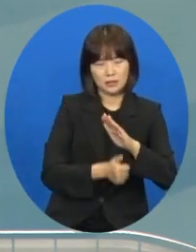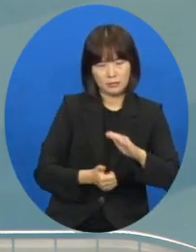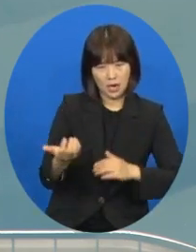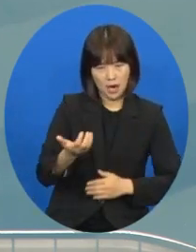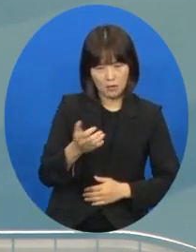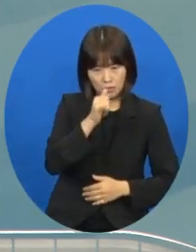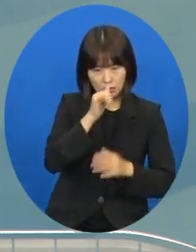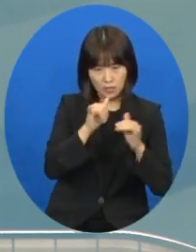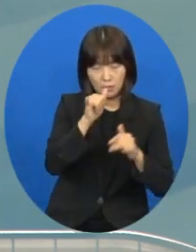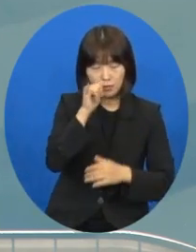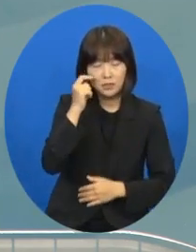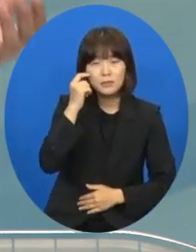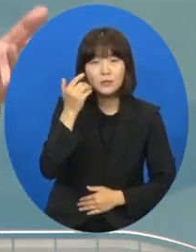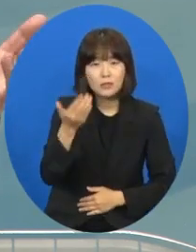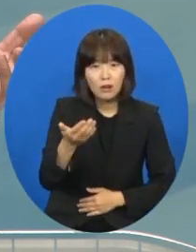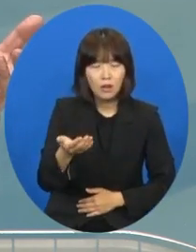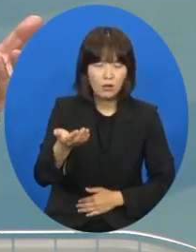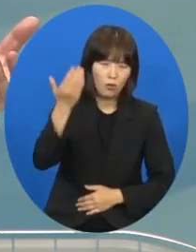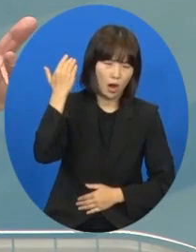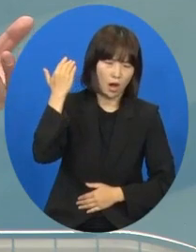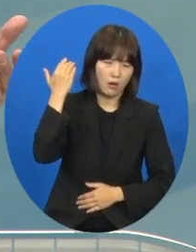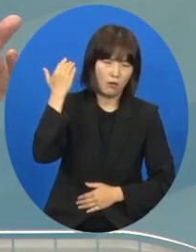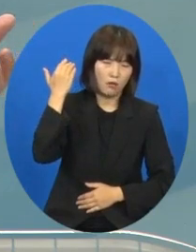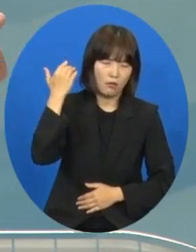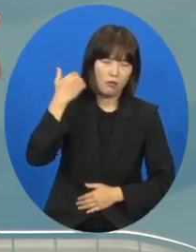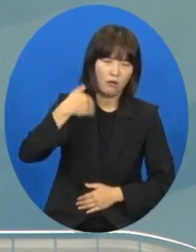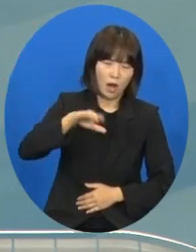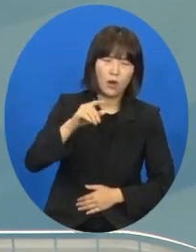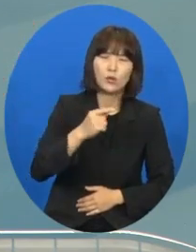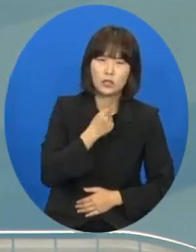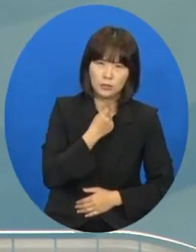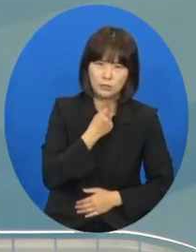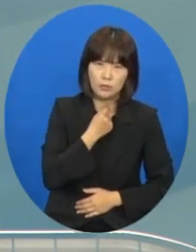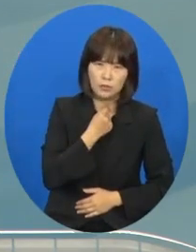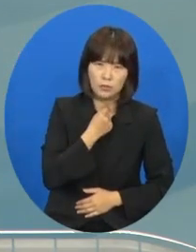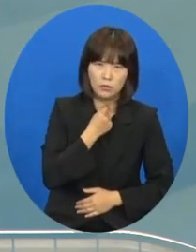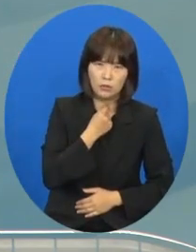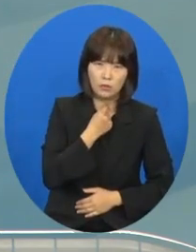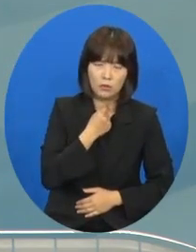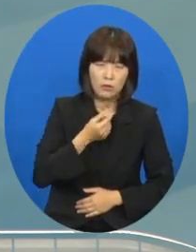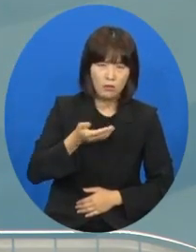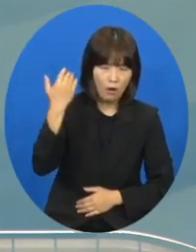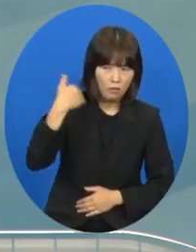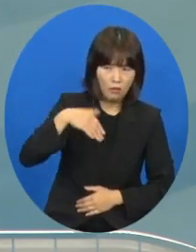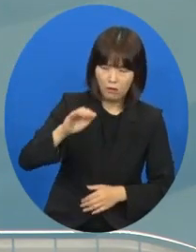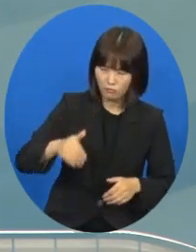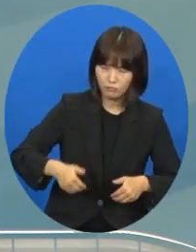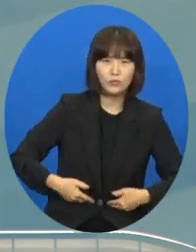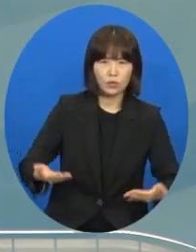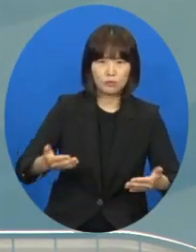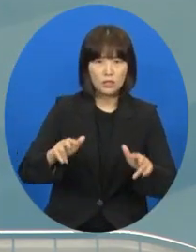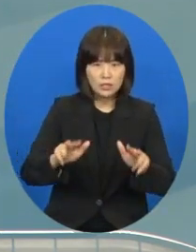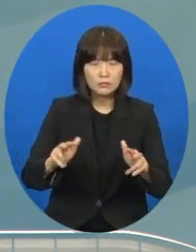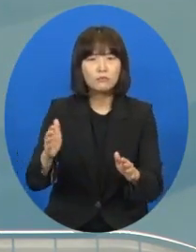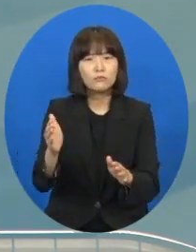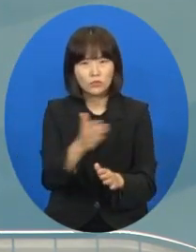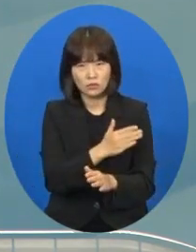있는 분 있습니까? 과거로 돌아가고 싶어. 여러분 과거로 돌아갈 필요 없어요.